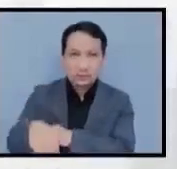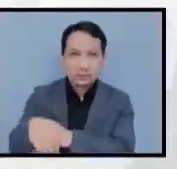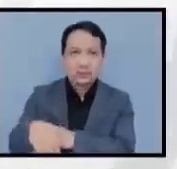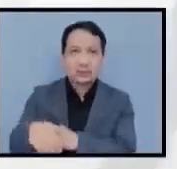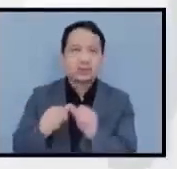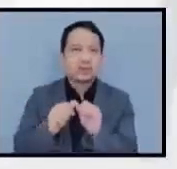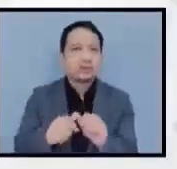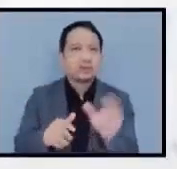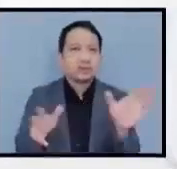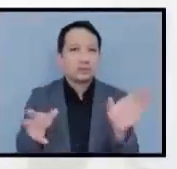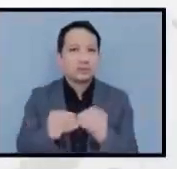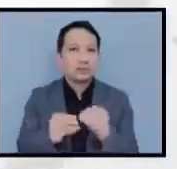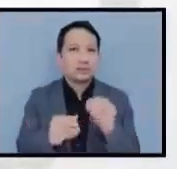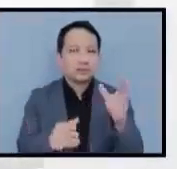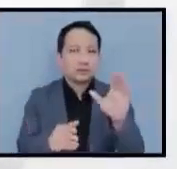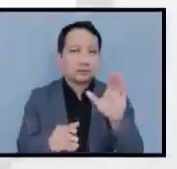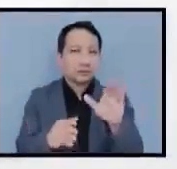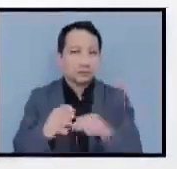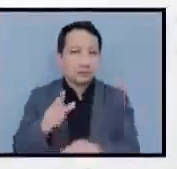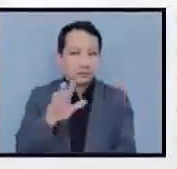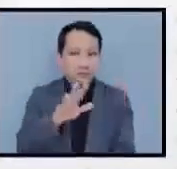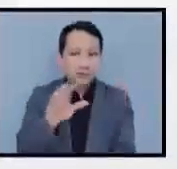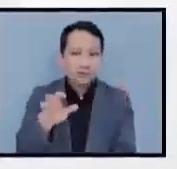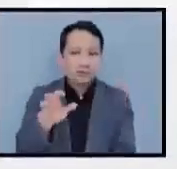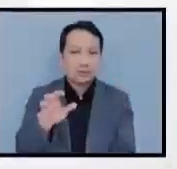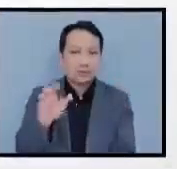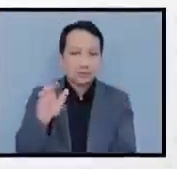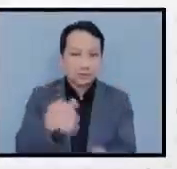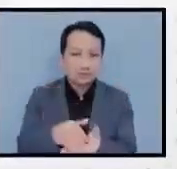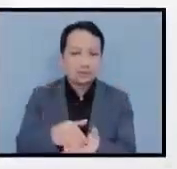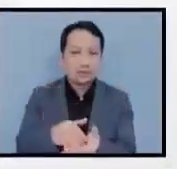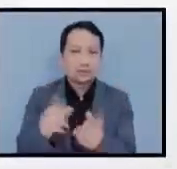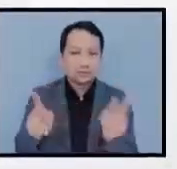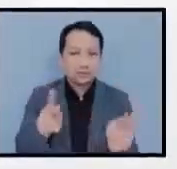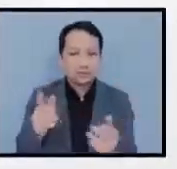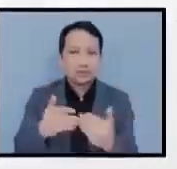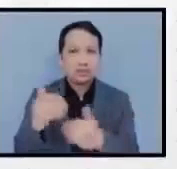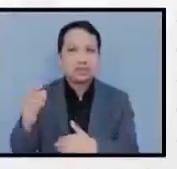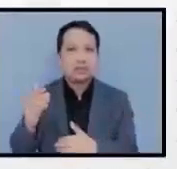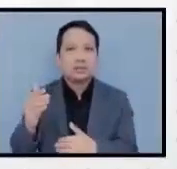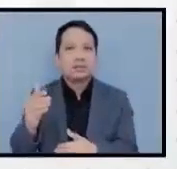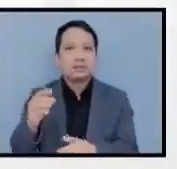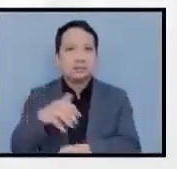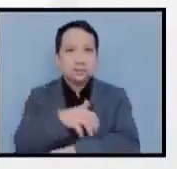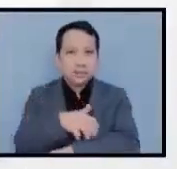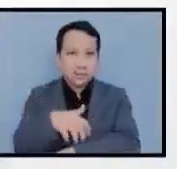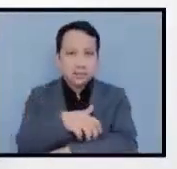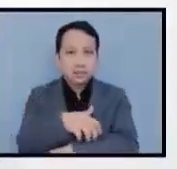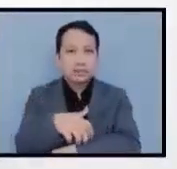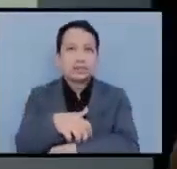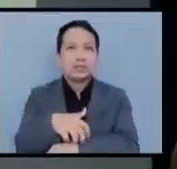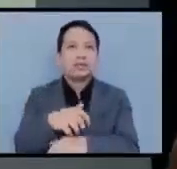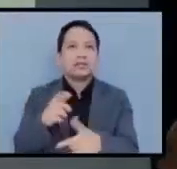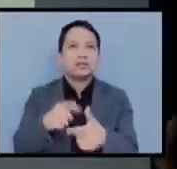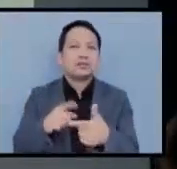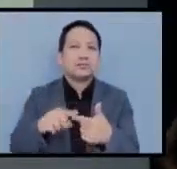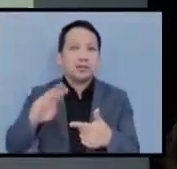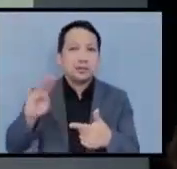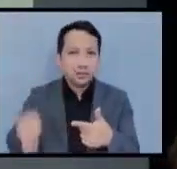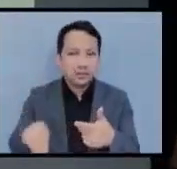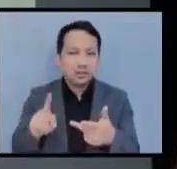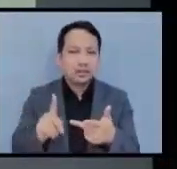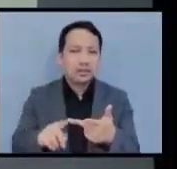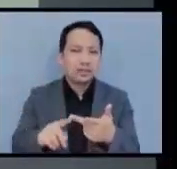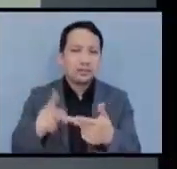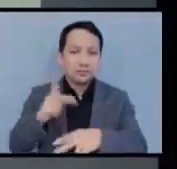milyong consumers sa Maynila, Makati, Parañaque at Pasay. Malaking tagas kasi ng tubo ang nadiskubre